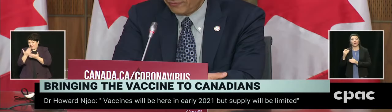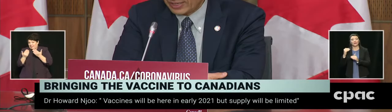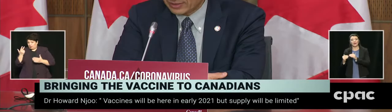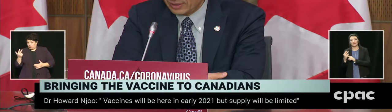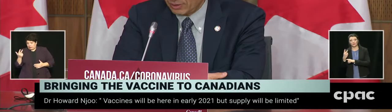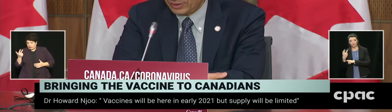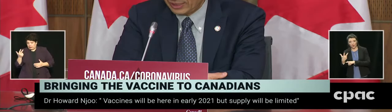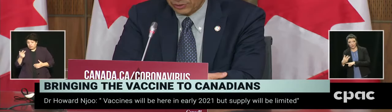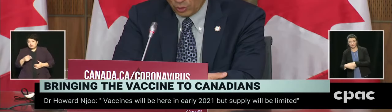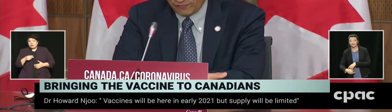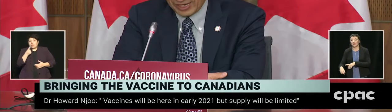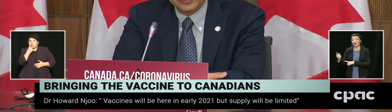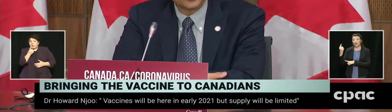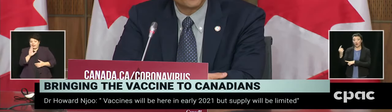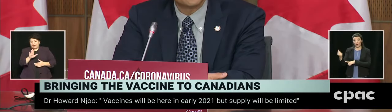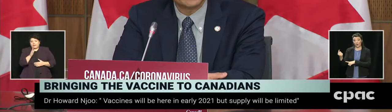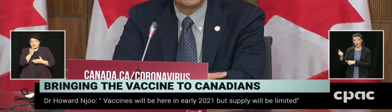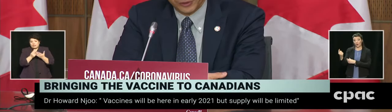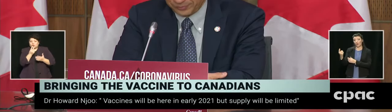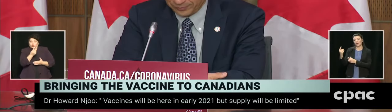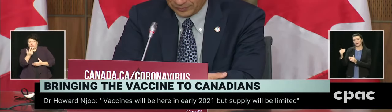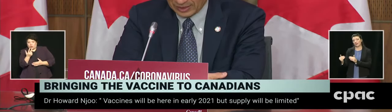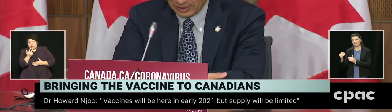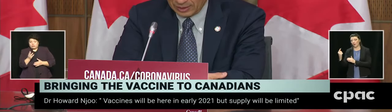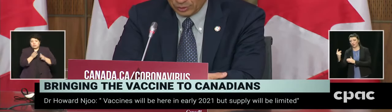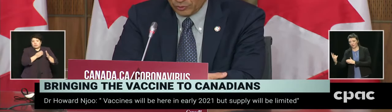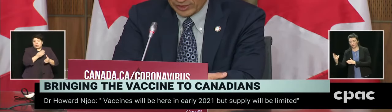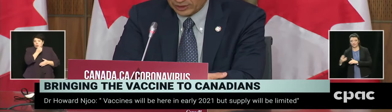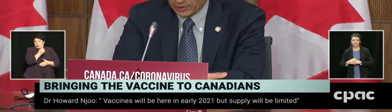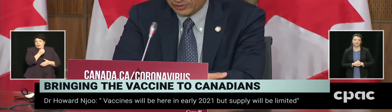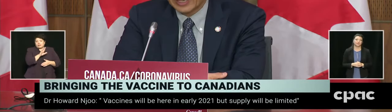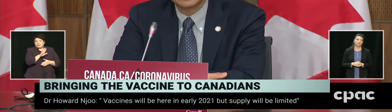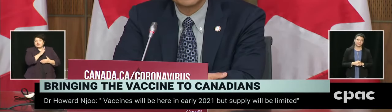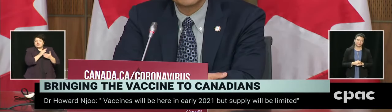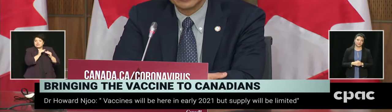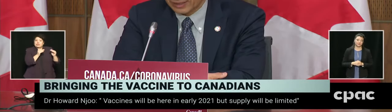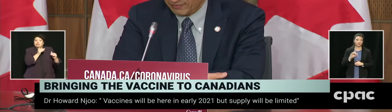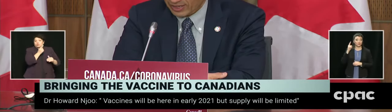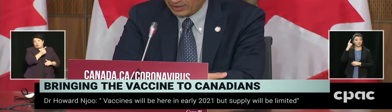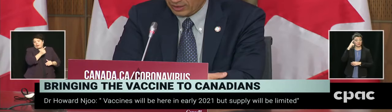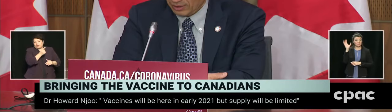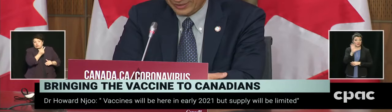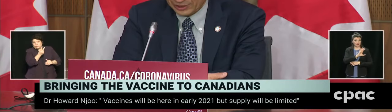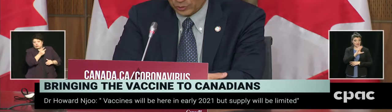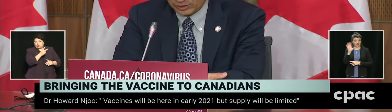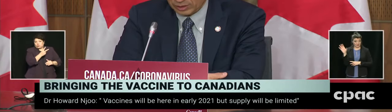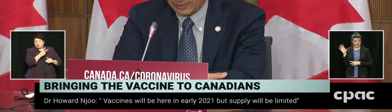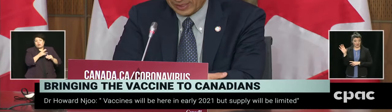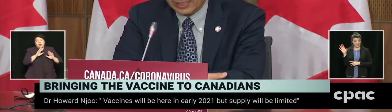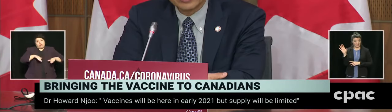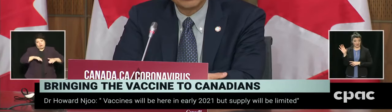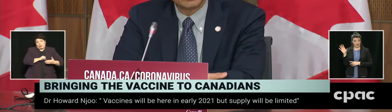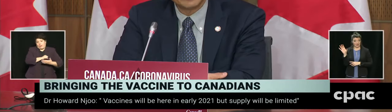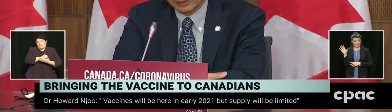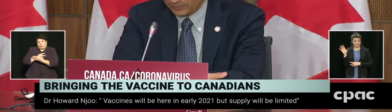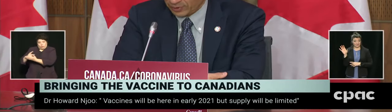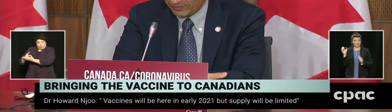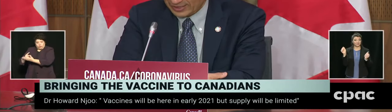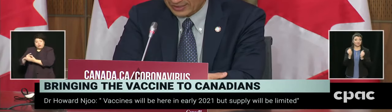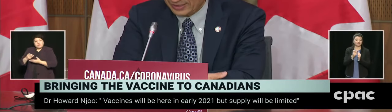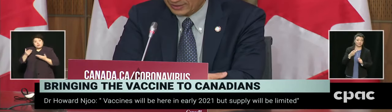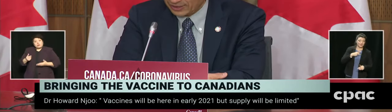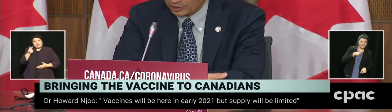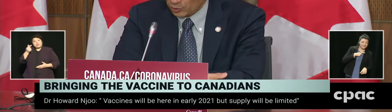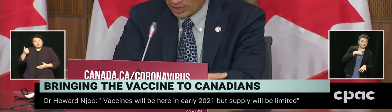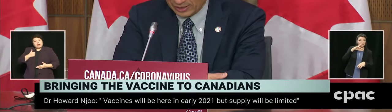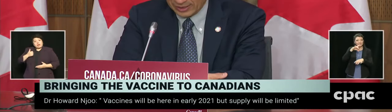et un vaccin en est aux phases 1 et 2. Le gouvernement du Canada travaille en étroite collaboration avec les